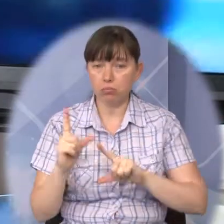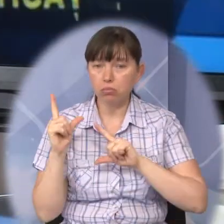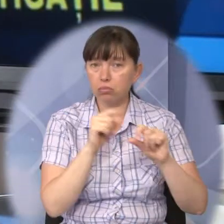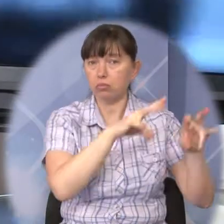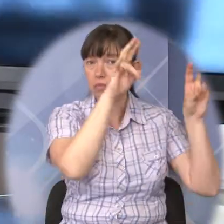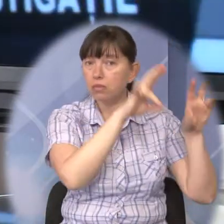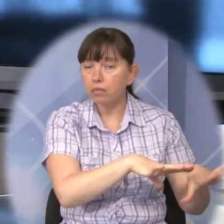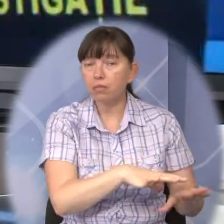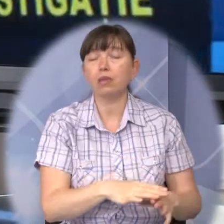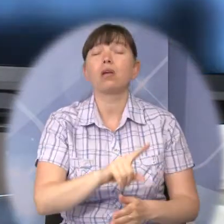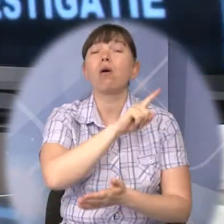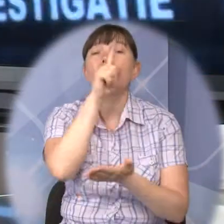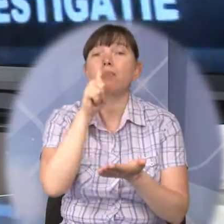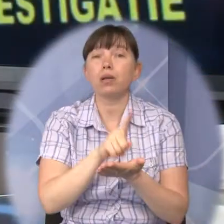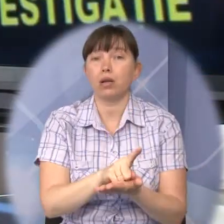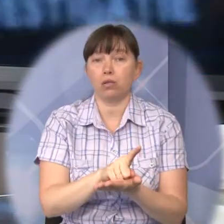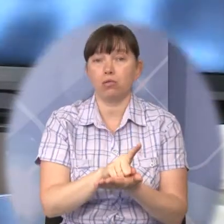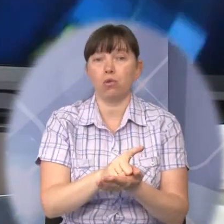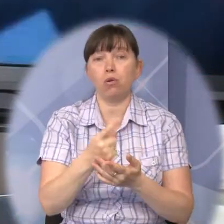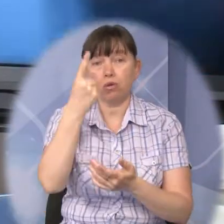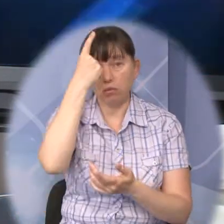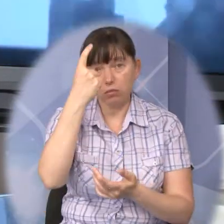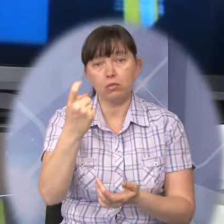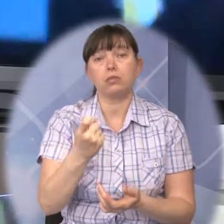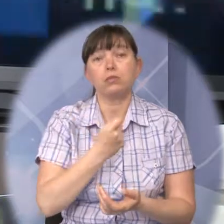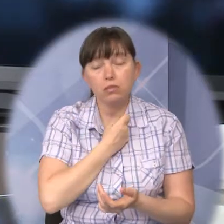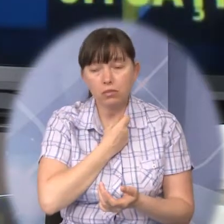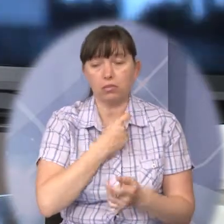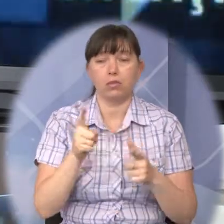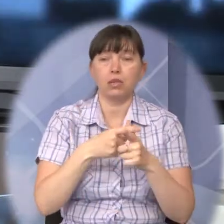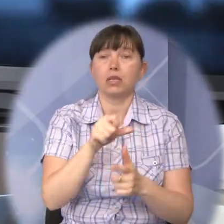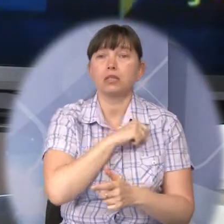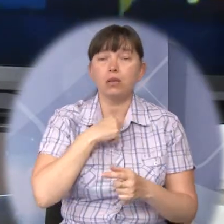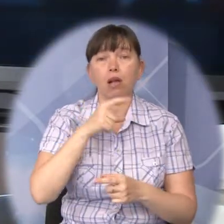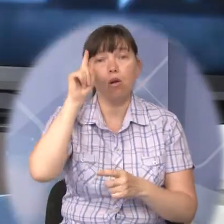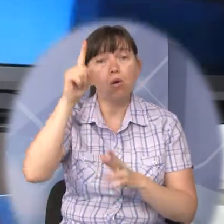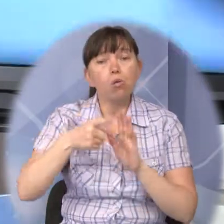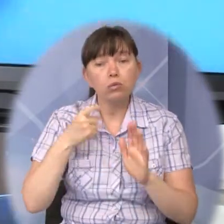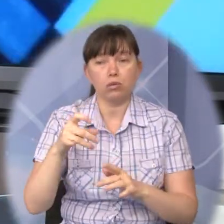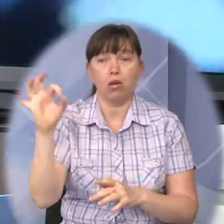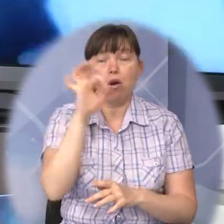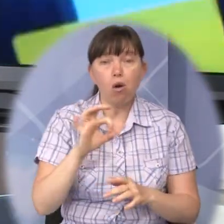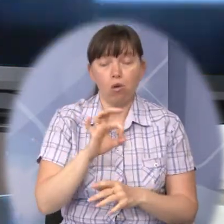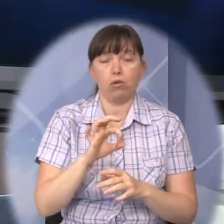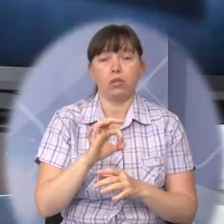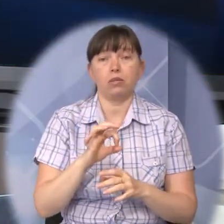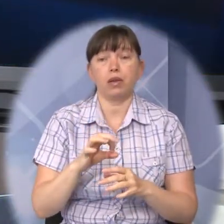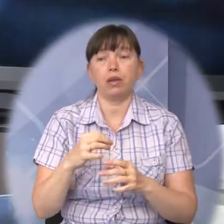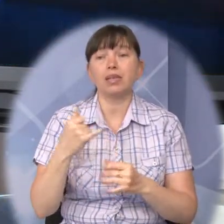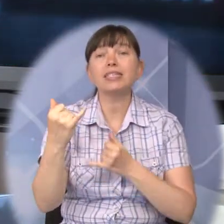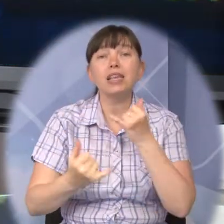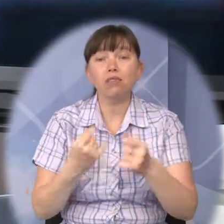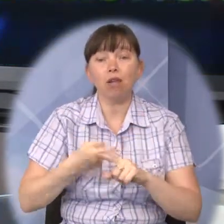migreze undeva, obligatoriu să se informeze despre serviciile care le prestăm